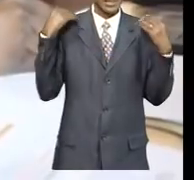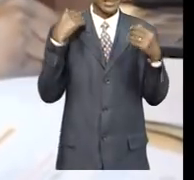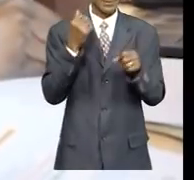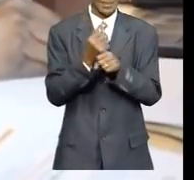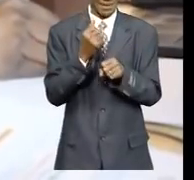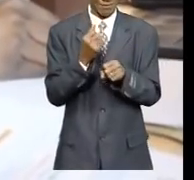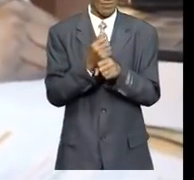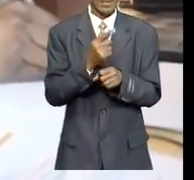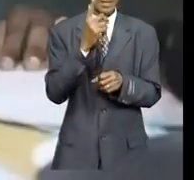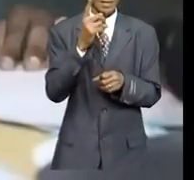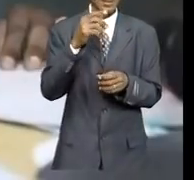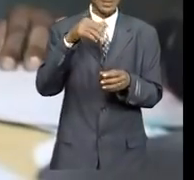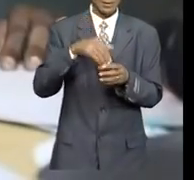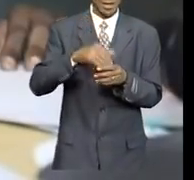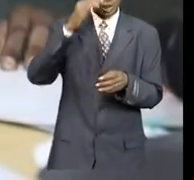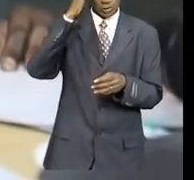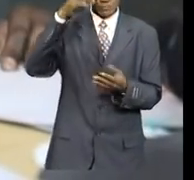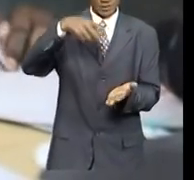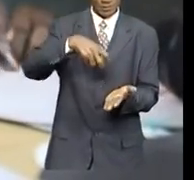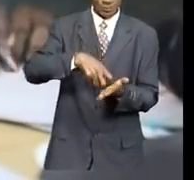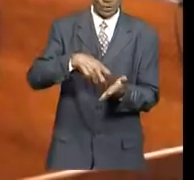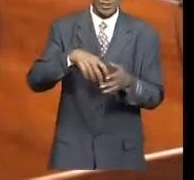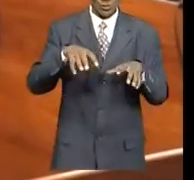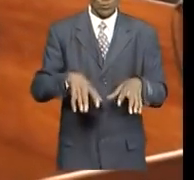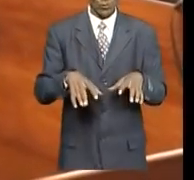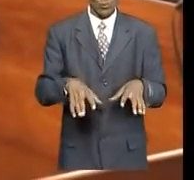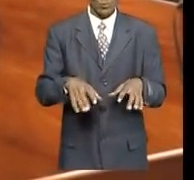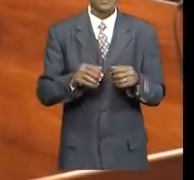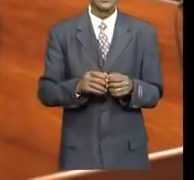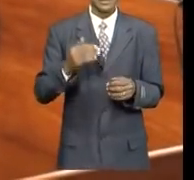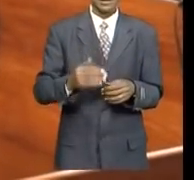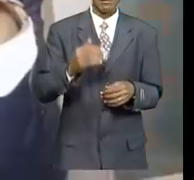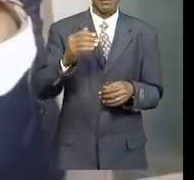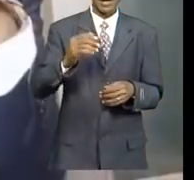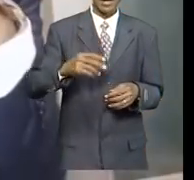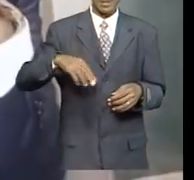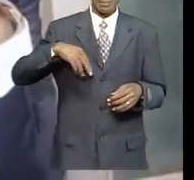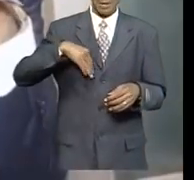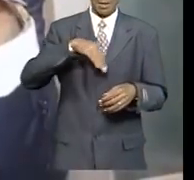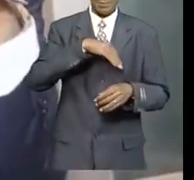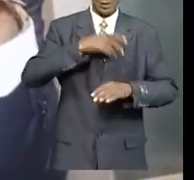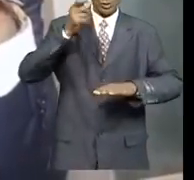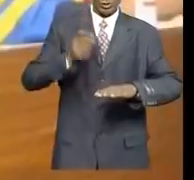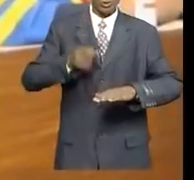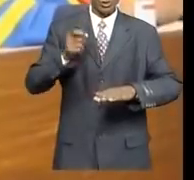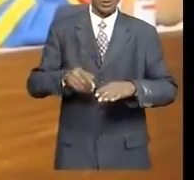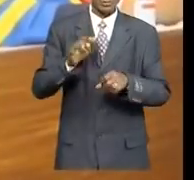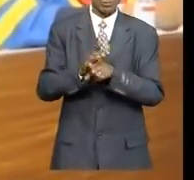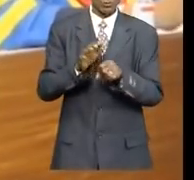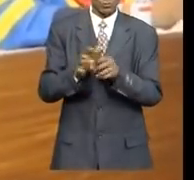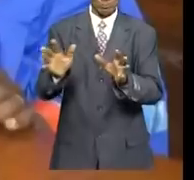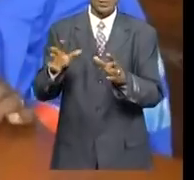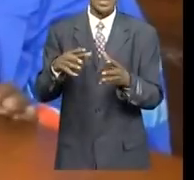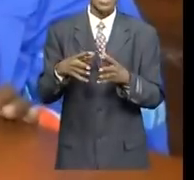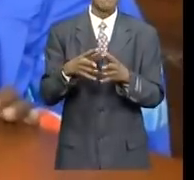Kayembe de l'Université protestante du Congo IPC devant les jurys composés des éminents professeurs d'université dirigés par le